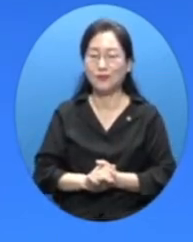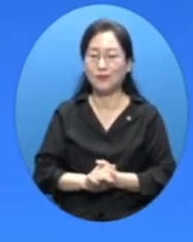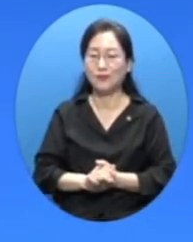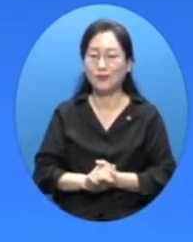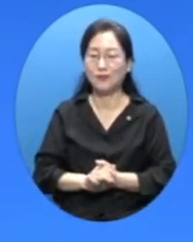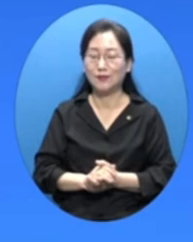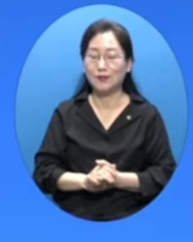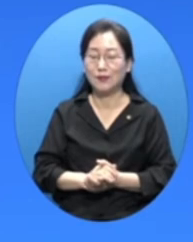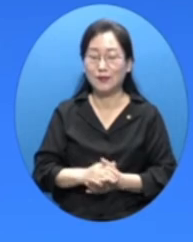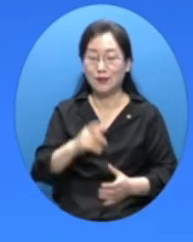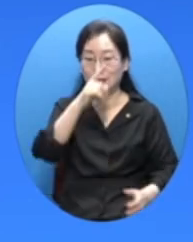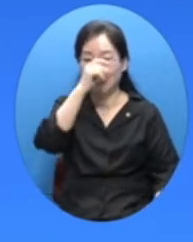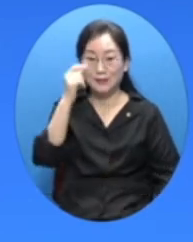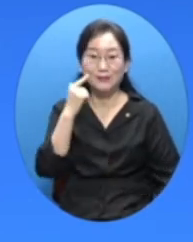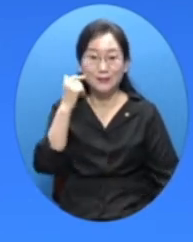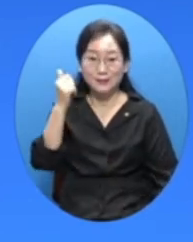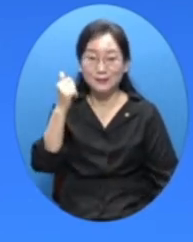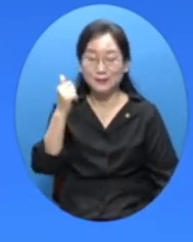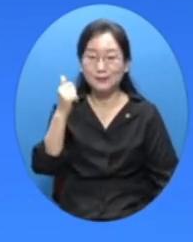제가